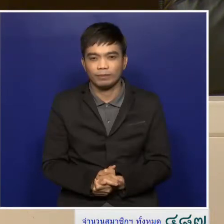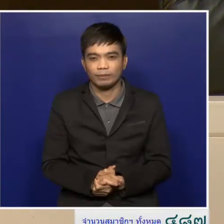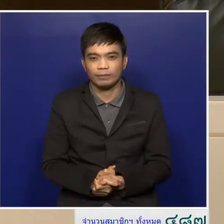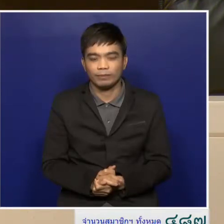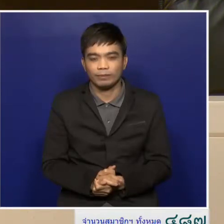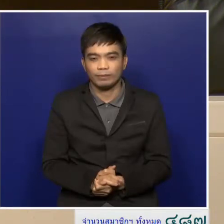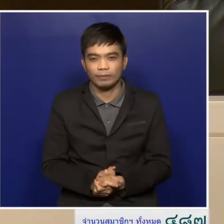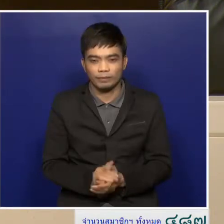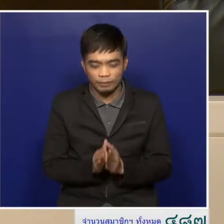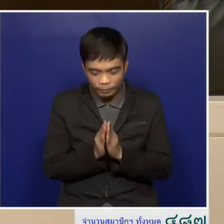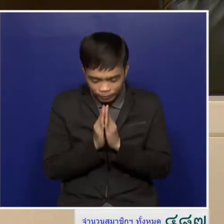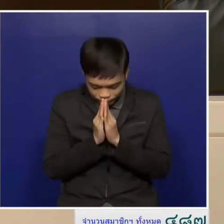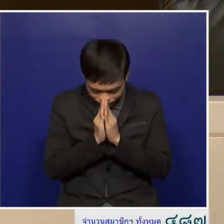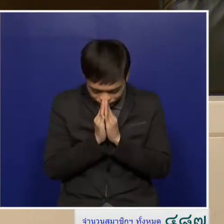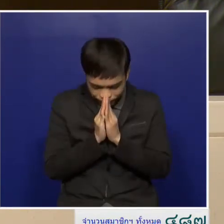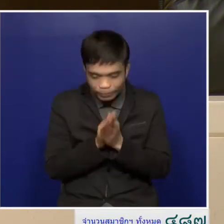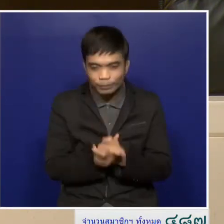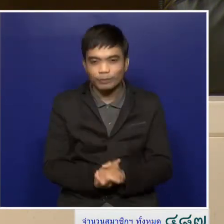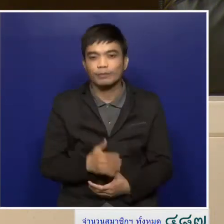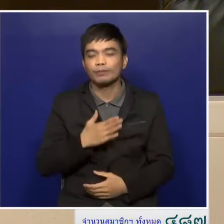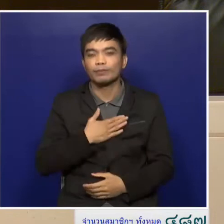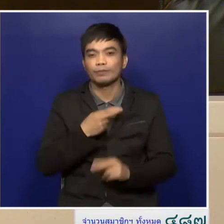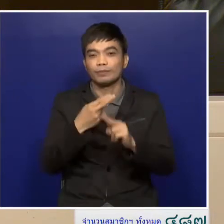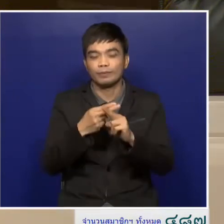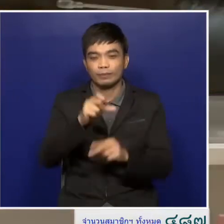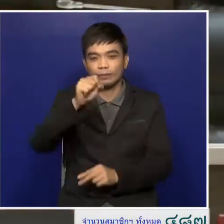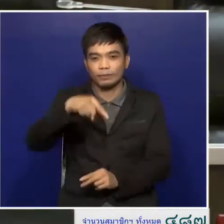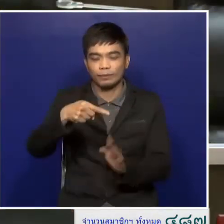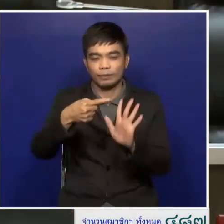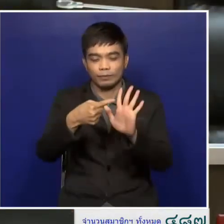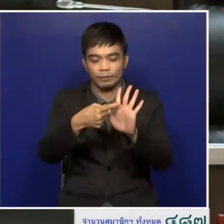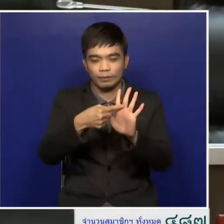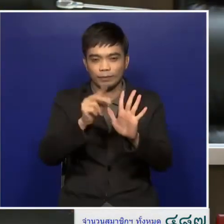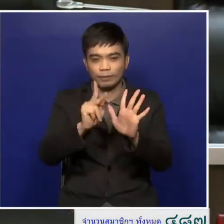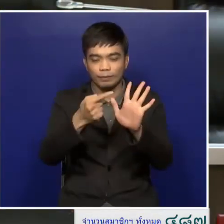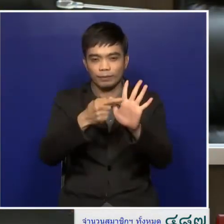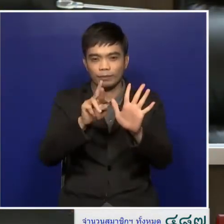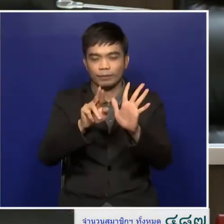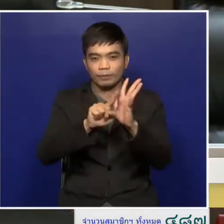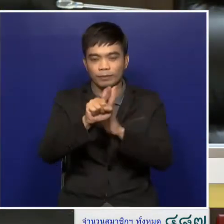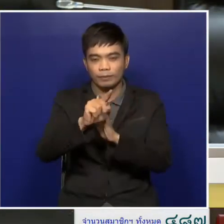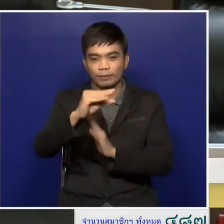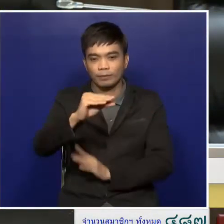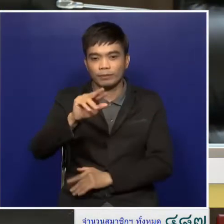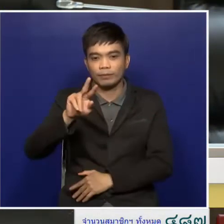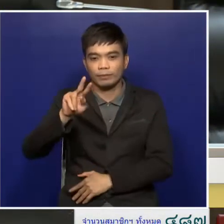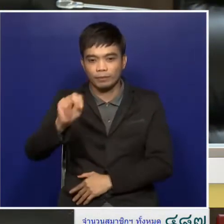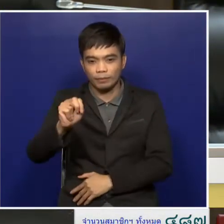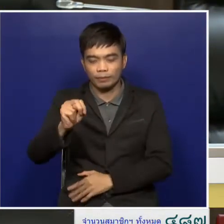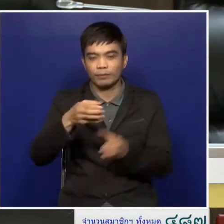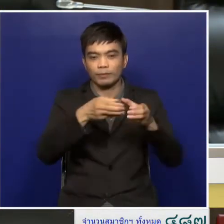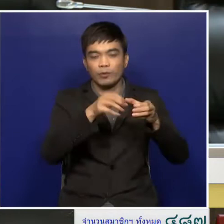แต่ท่านประธานที่เคารพผมสุขค่ะโนมะทาสมาชิกสภาผู้แทนราษฎรจังหวัดยะลาพรรค